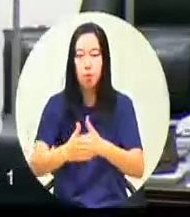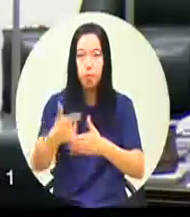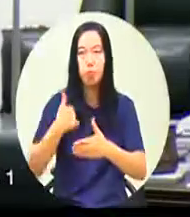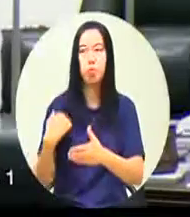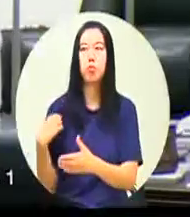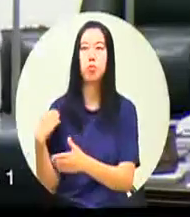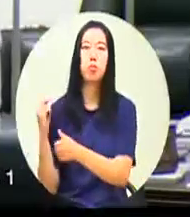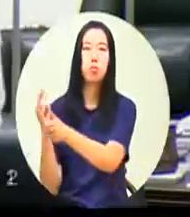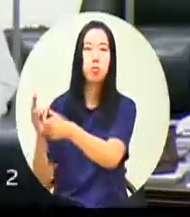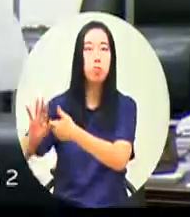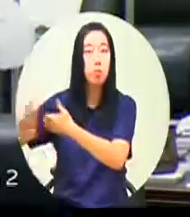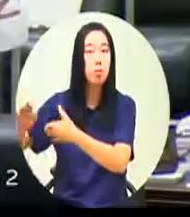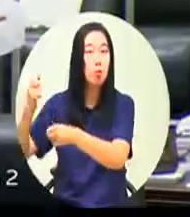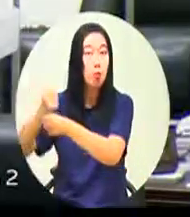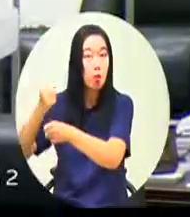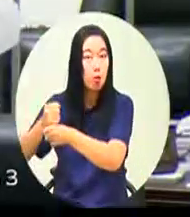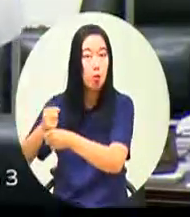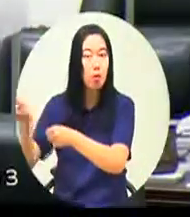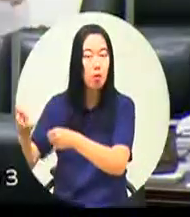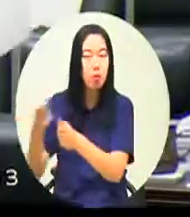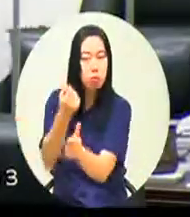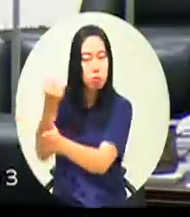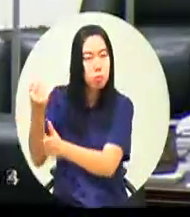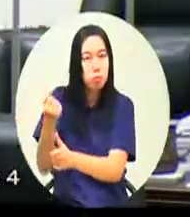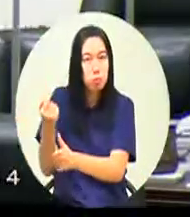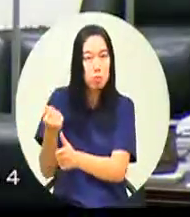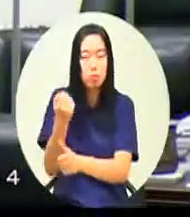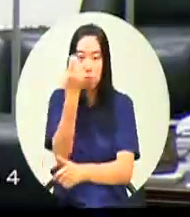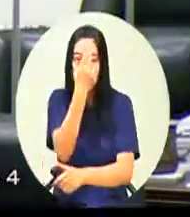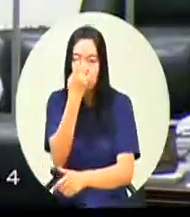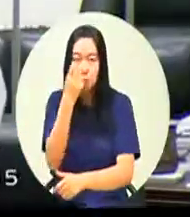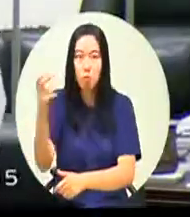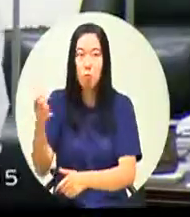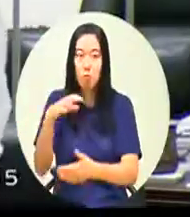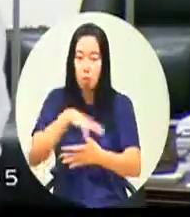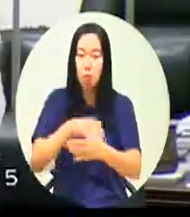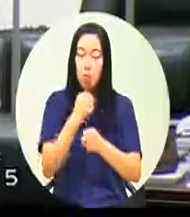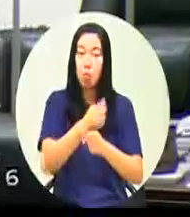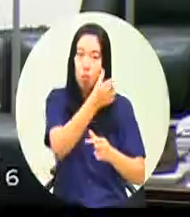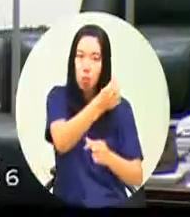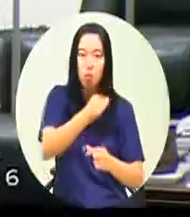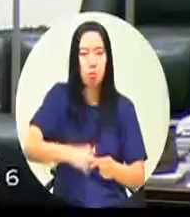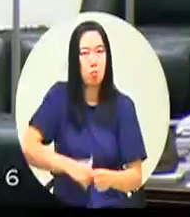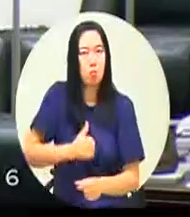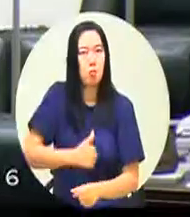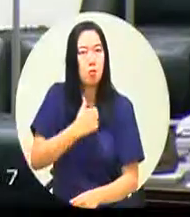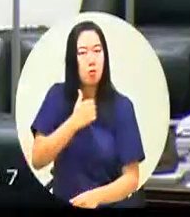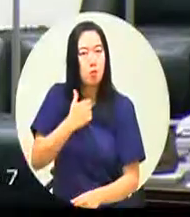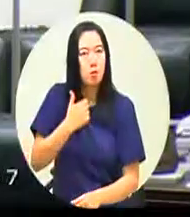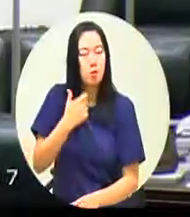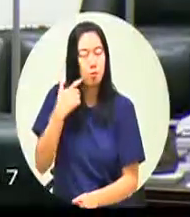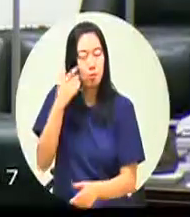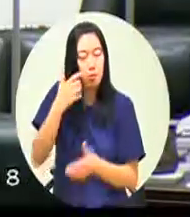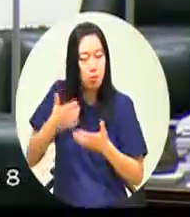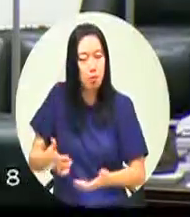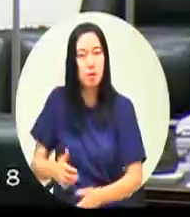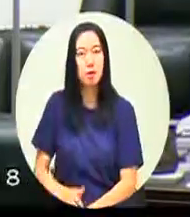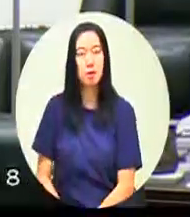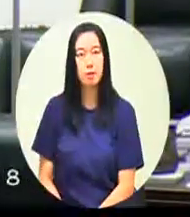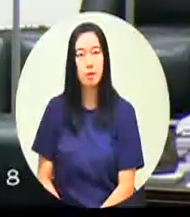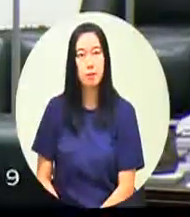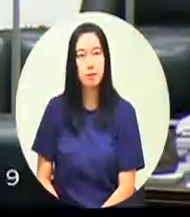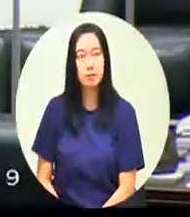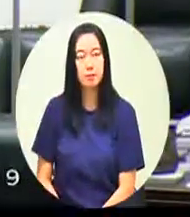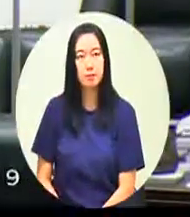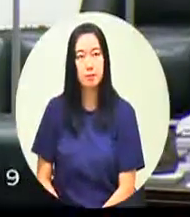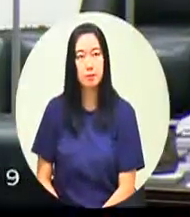在做，好，如何控管，在管理面的事情我们要做好，我想是非常非常的重要。好，在这一部分呢，所以